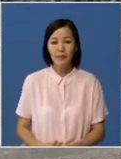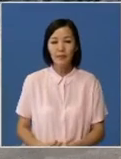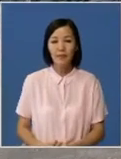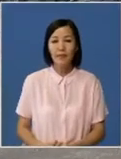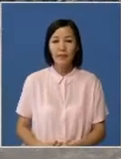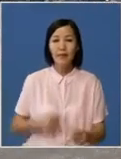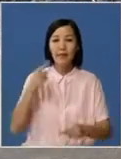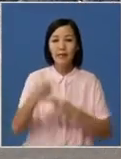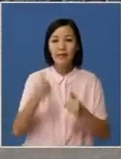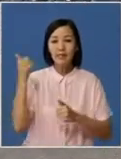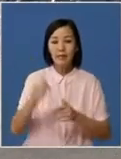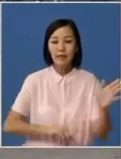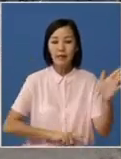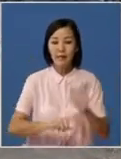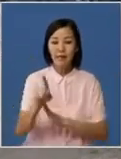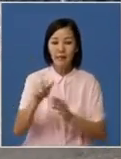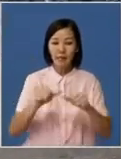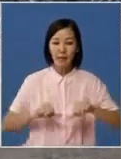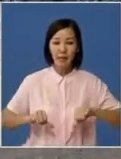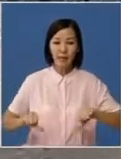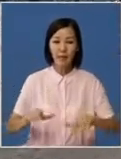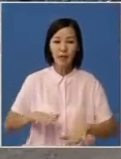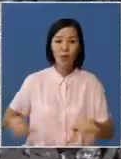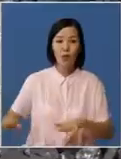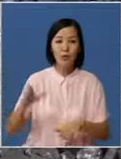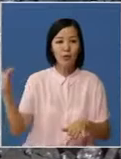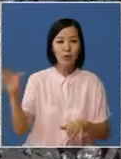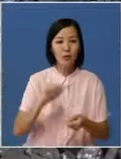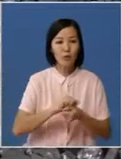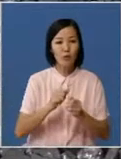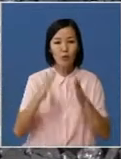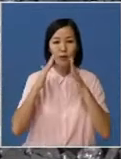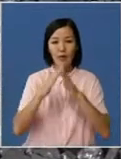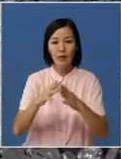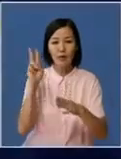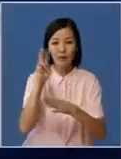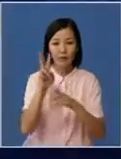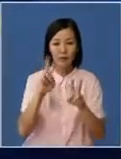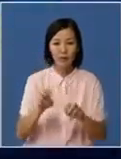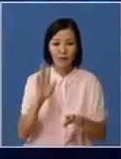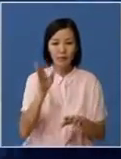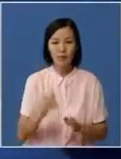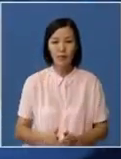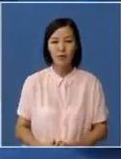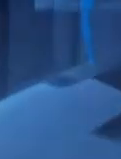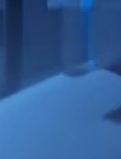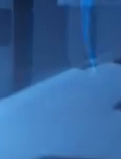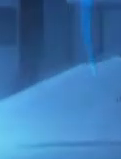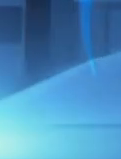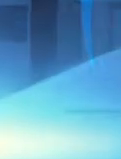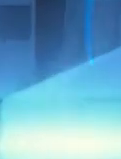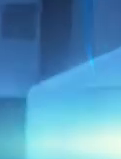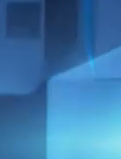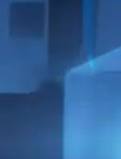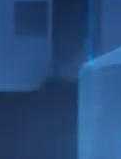келесі аптадан бастап облыстан құрылған комиссия өңірдегі барлық көмір қоймаларын аралап шықпақ. Мадина Берікқызы, Айнұр